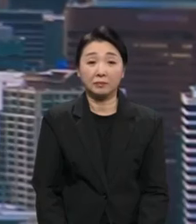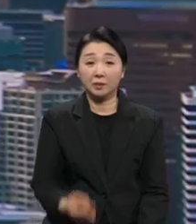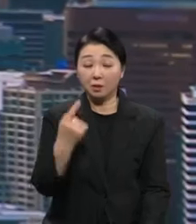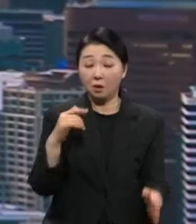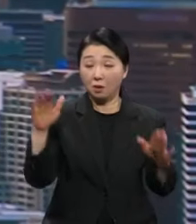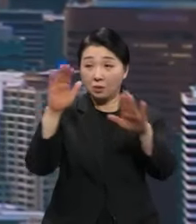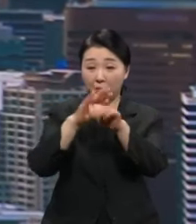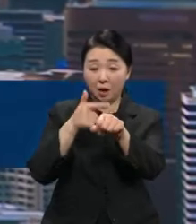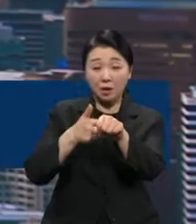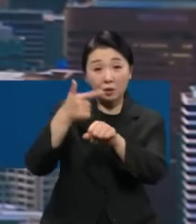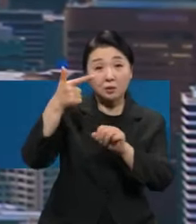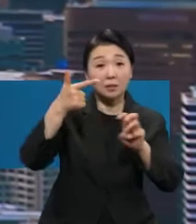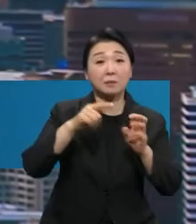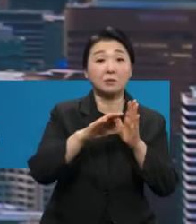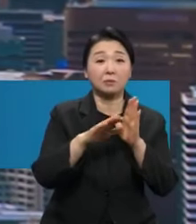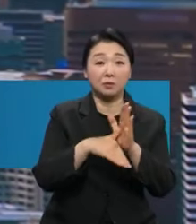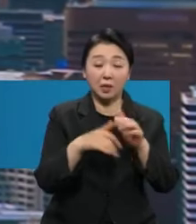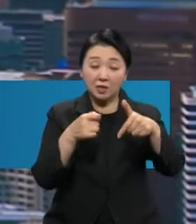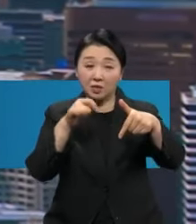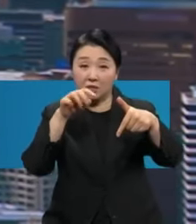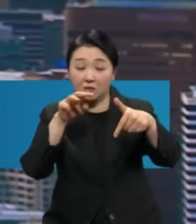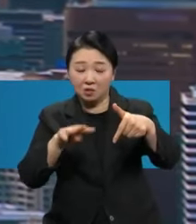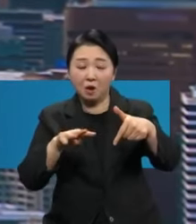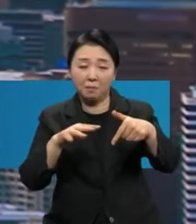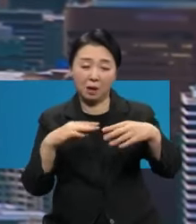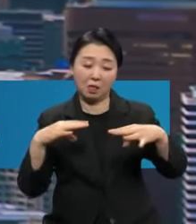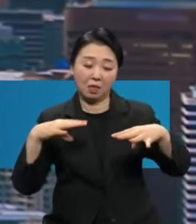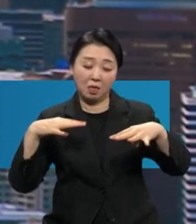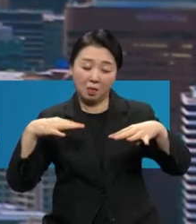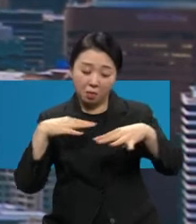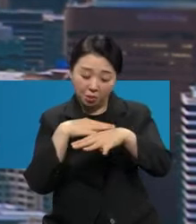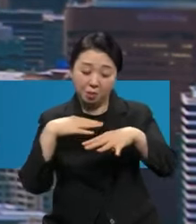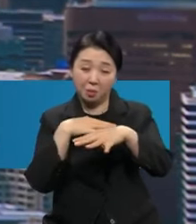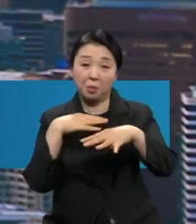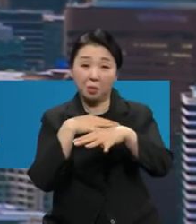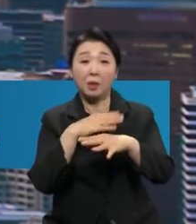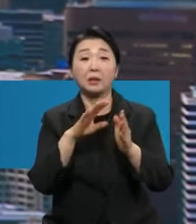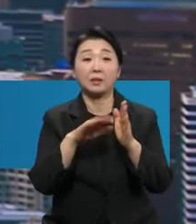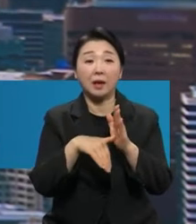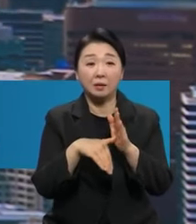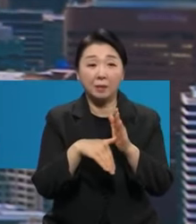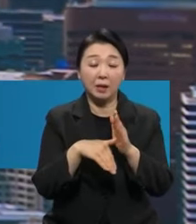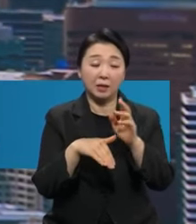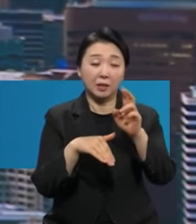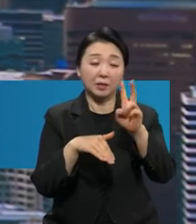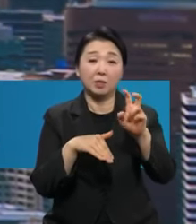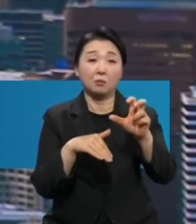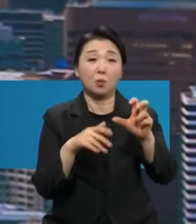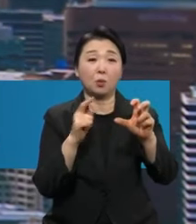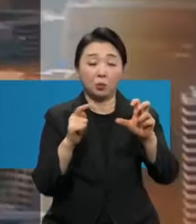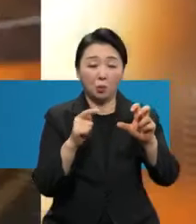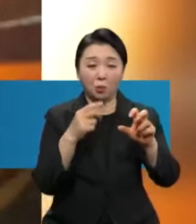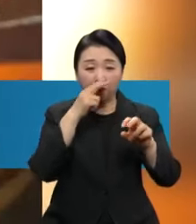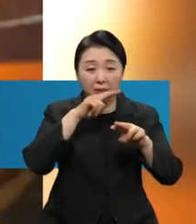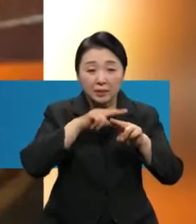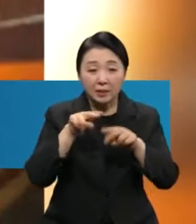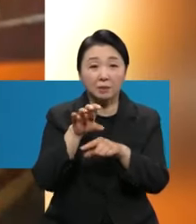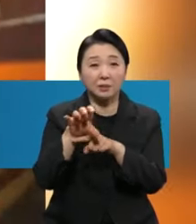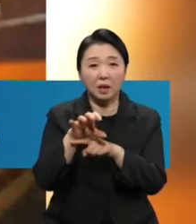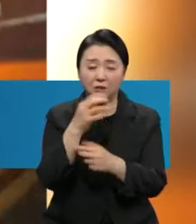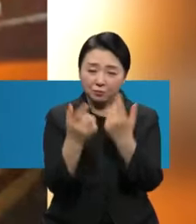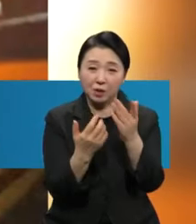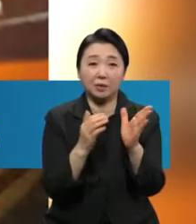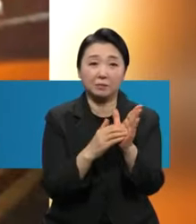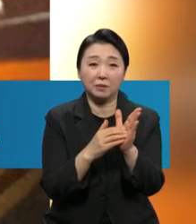어제 저녁 6시 반쯤 인천 서구 왕복 4차선 도로를 달리던 25톤 유조차에 불이났습니다 불은 16분